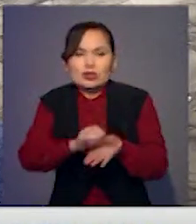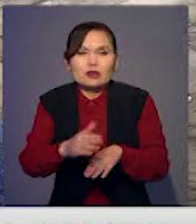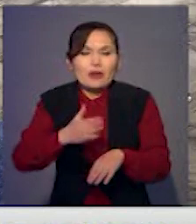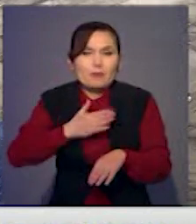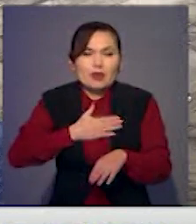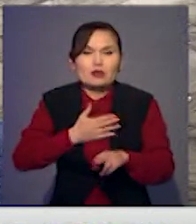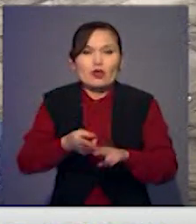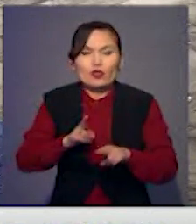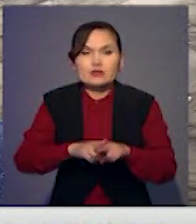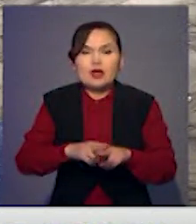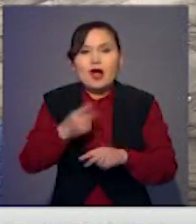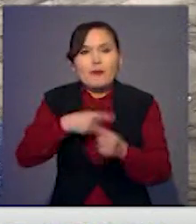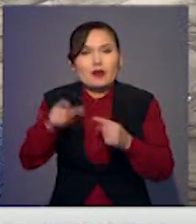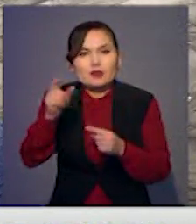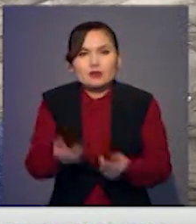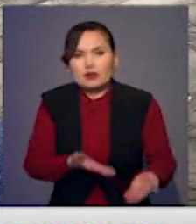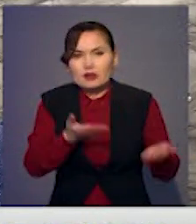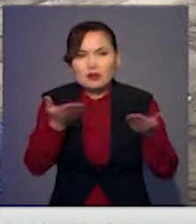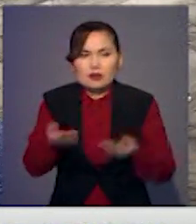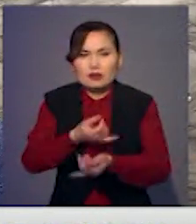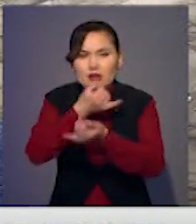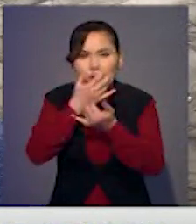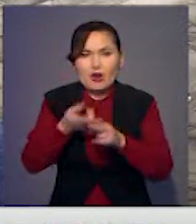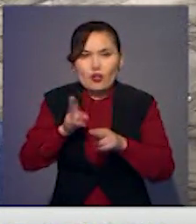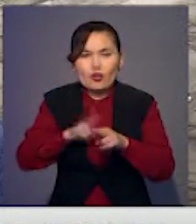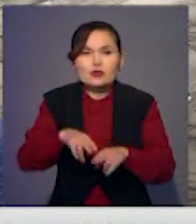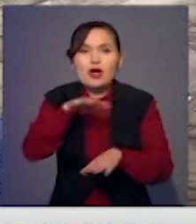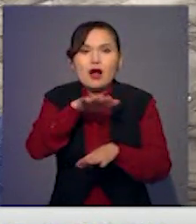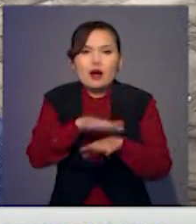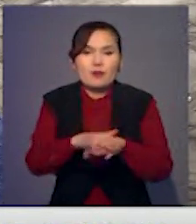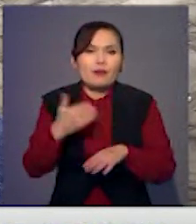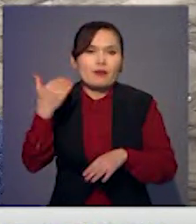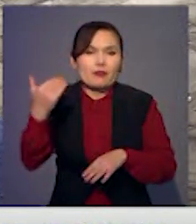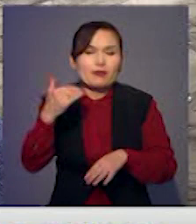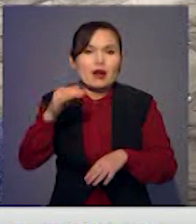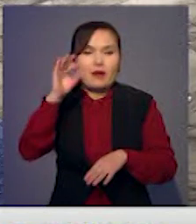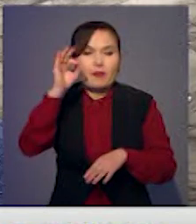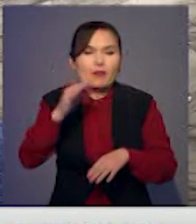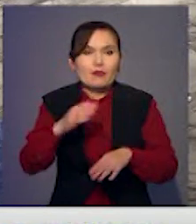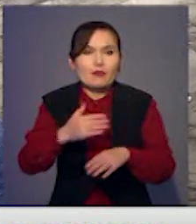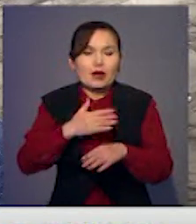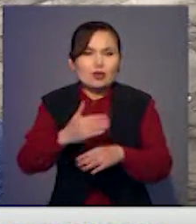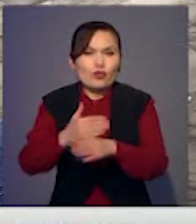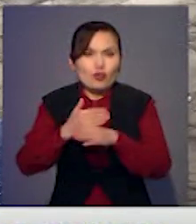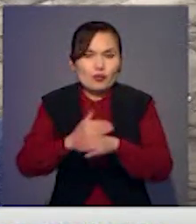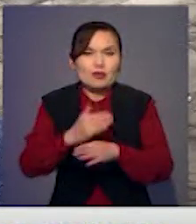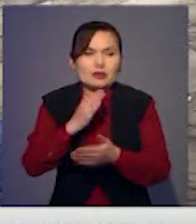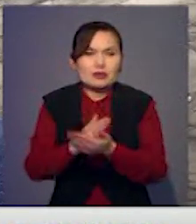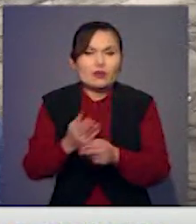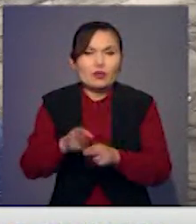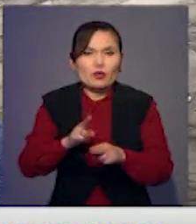жаңа банк оның 10% ғана төлеймін. Егер мысалы оның жалақысы 100 мың болса, мен оның тек қана 10 мың ғана төлеймін, қалған